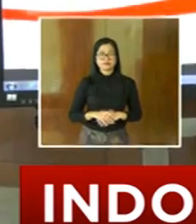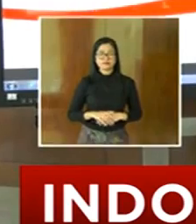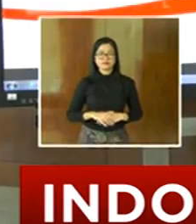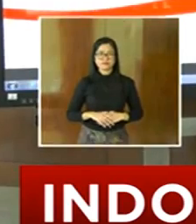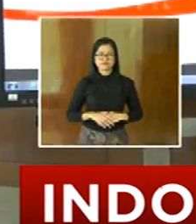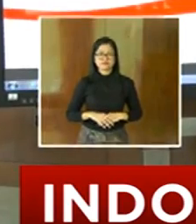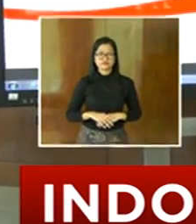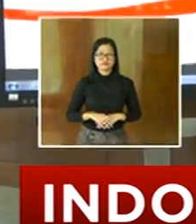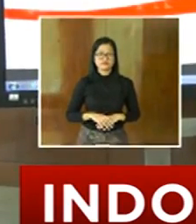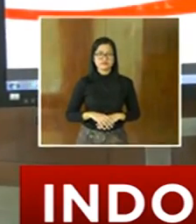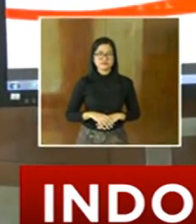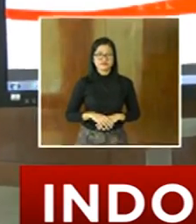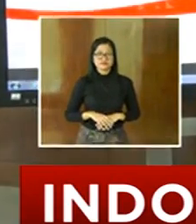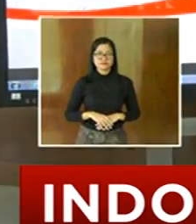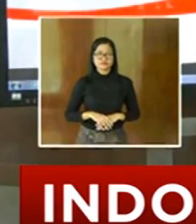the lounge